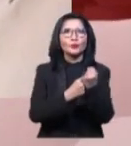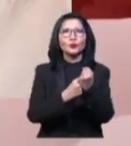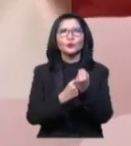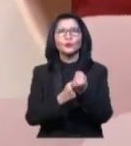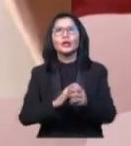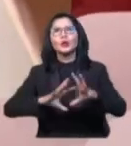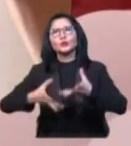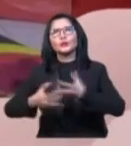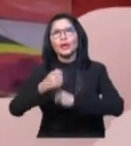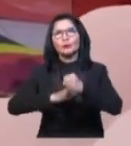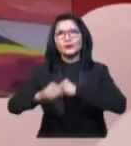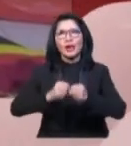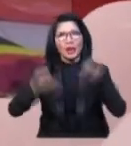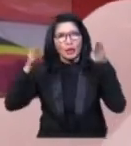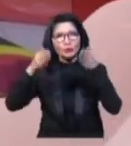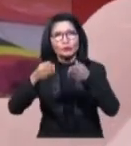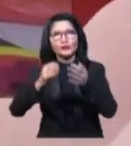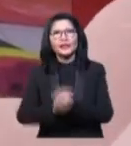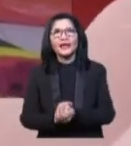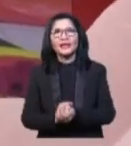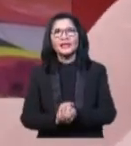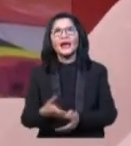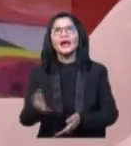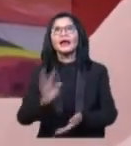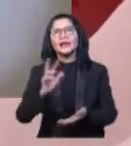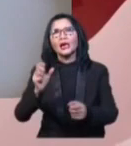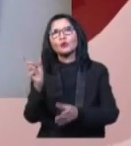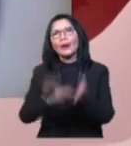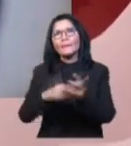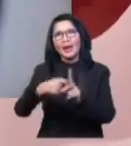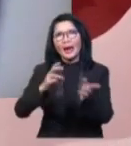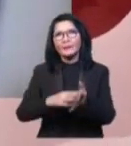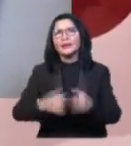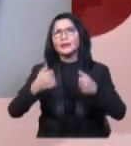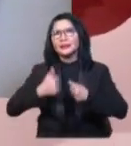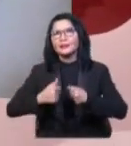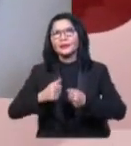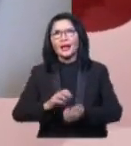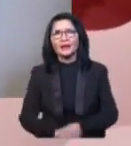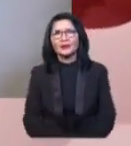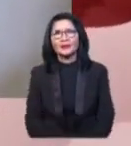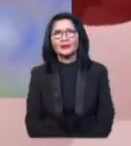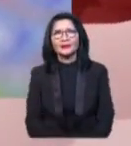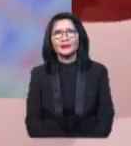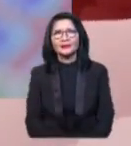dunia usaha, khususnya sektor informal dan UMKM, untuk mampu bertahan menghadapi pandemi.